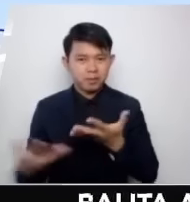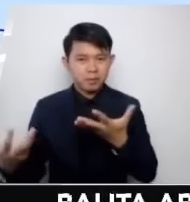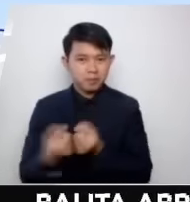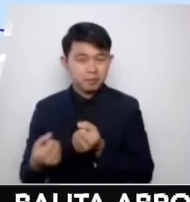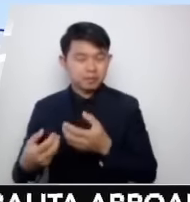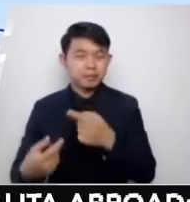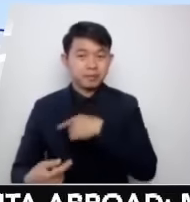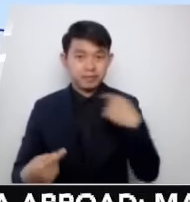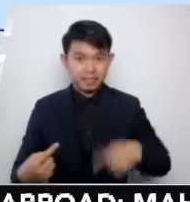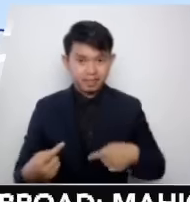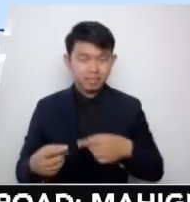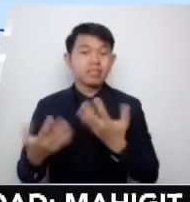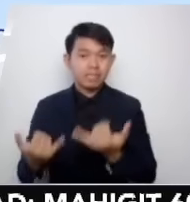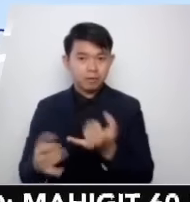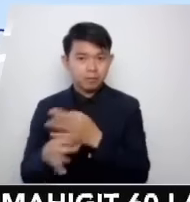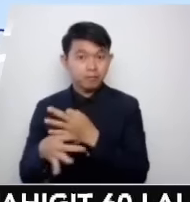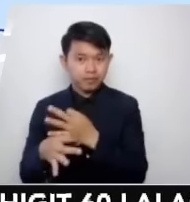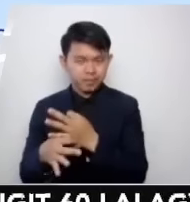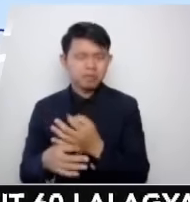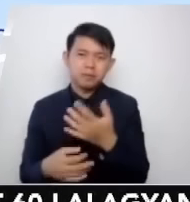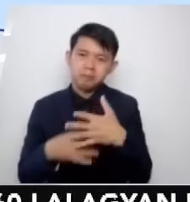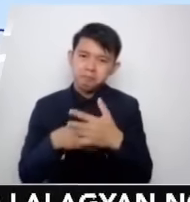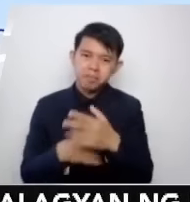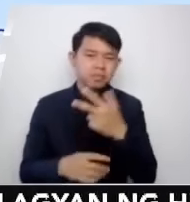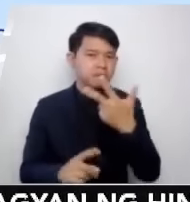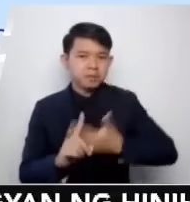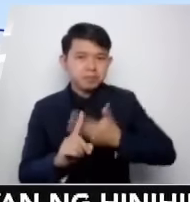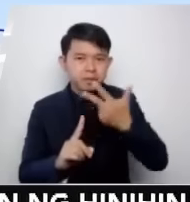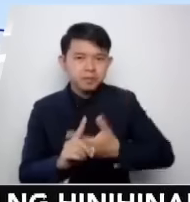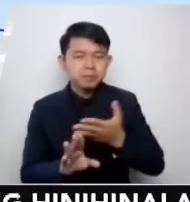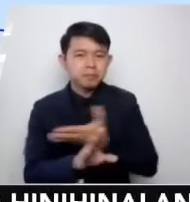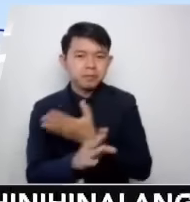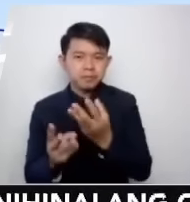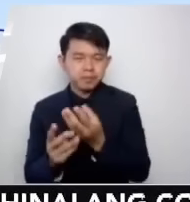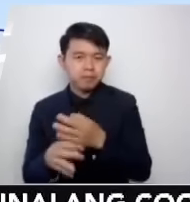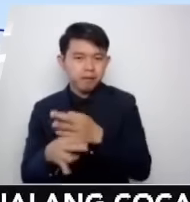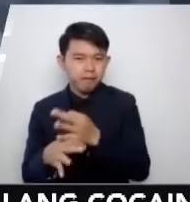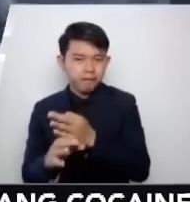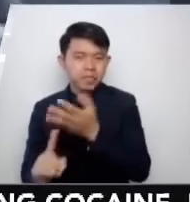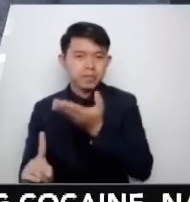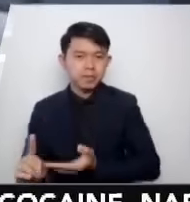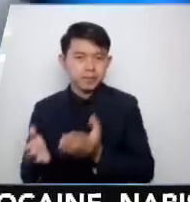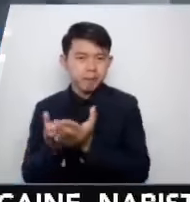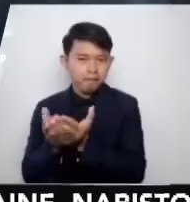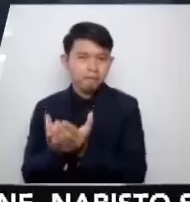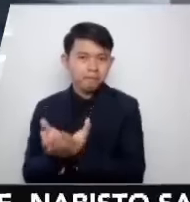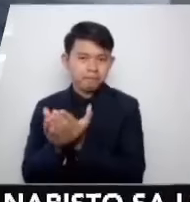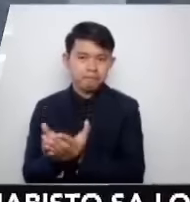hanggang 3 buwan ang pagkukumpuni. Narito ang aking report.